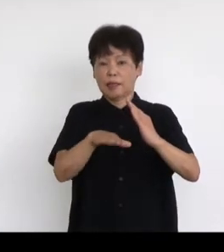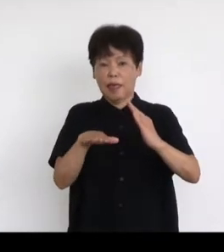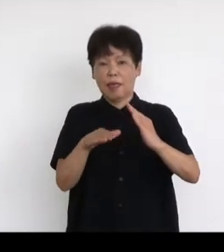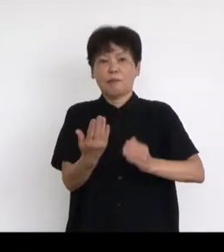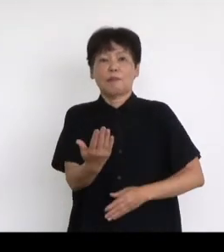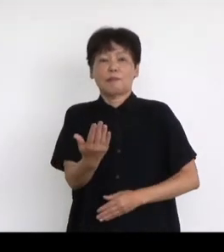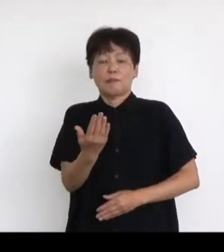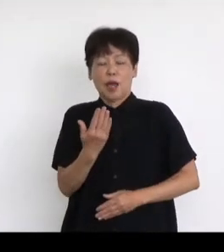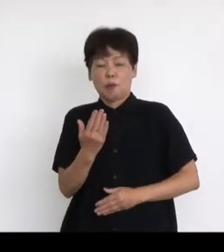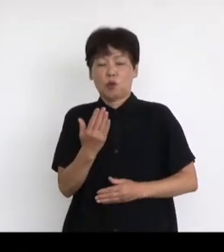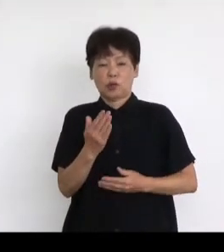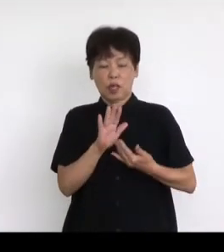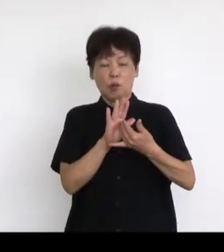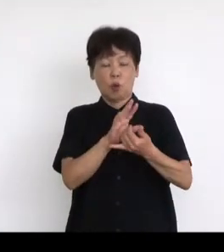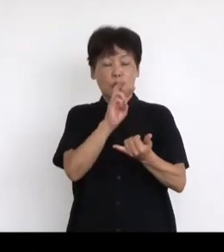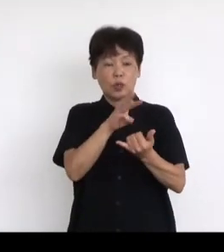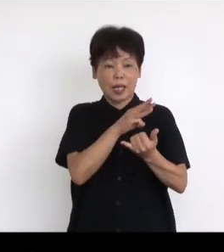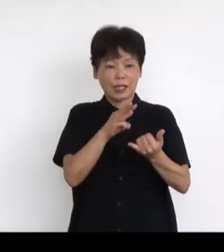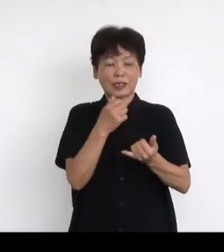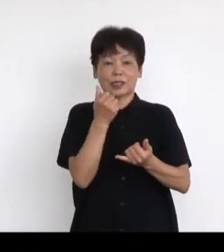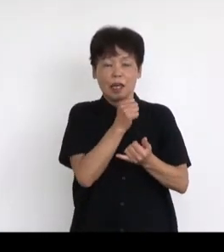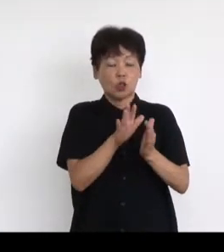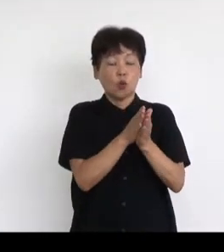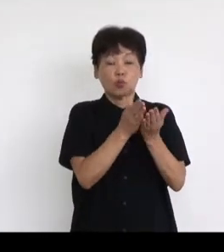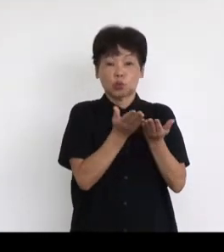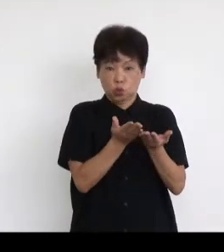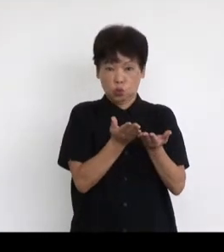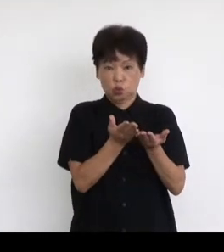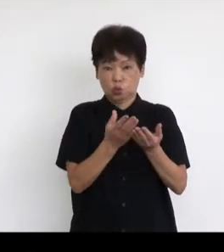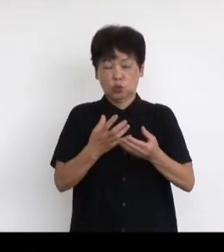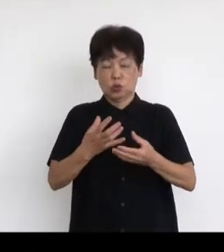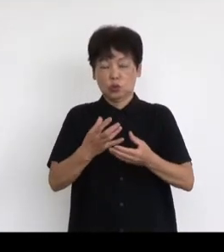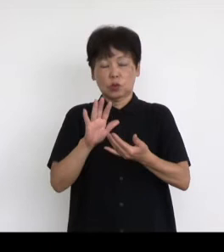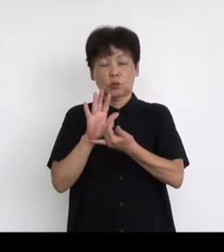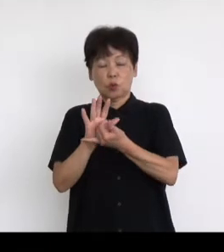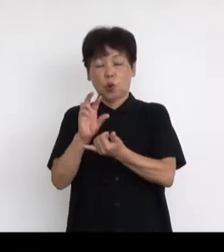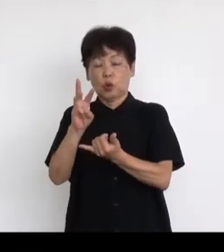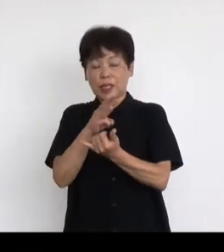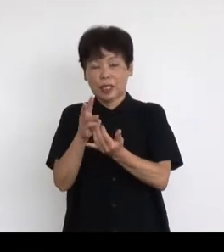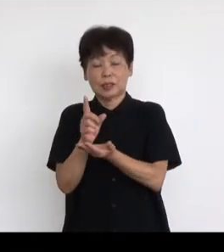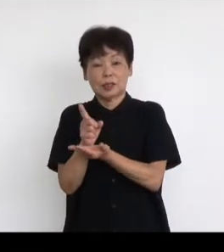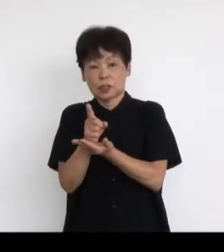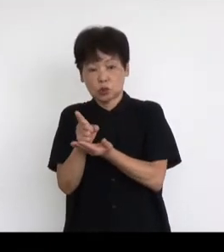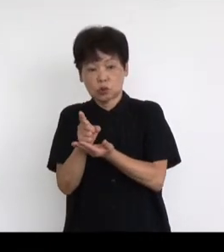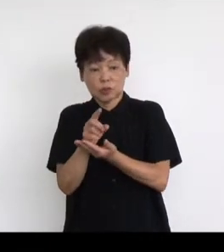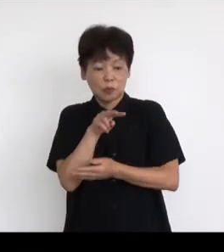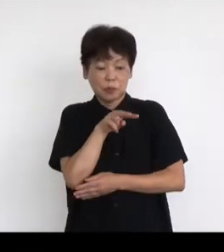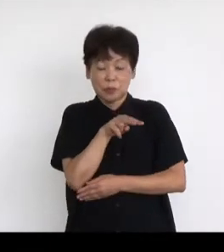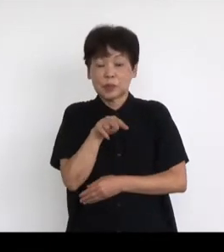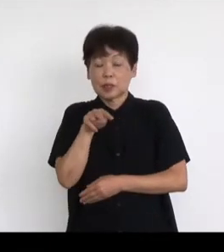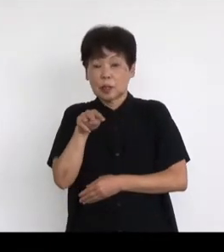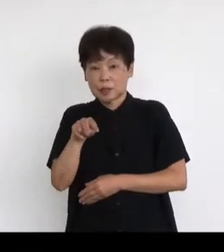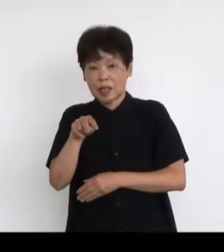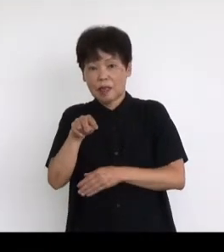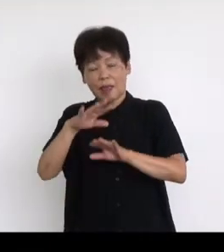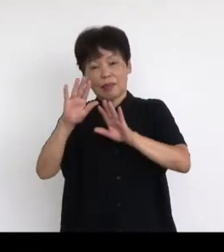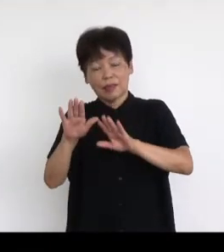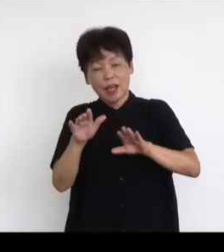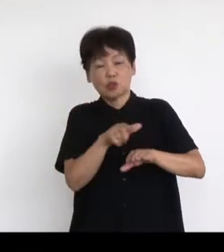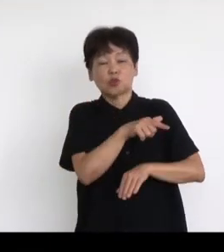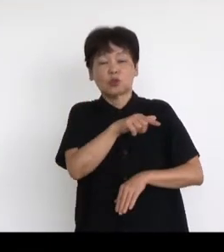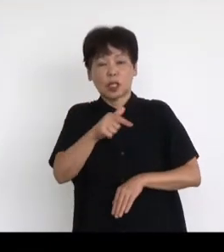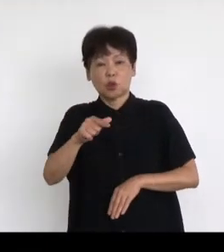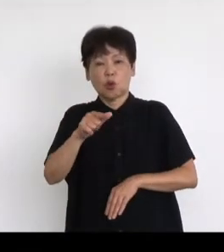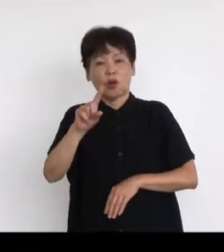に防災ガイドブックやハザードマップをご覧になり、台風など自然災害